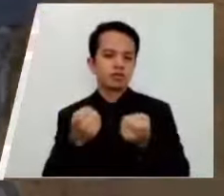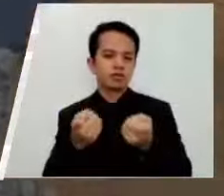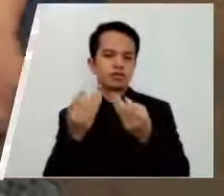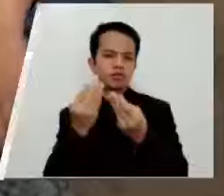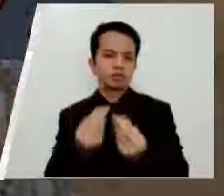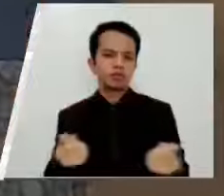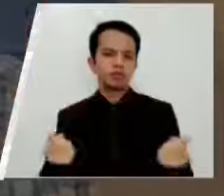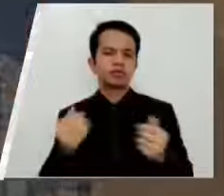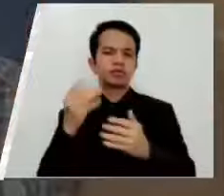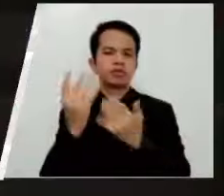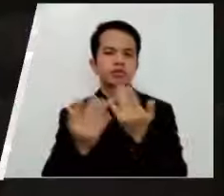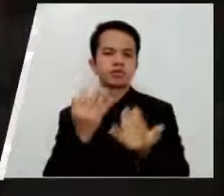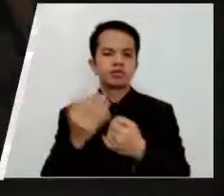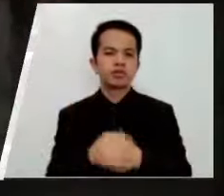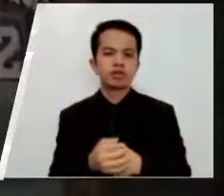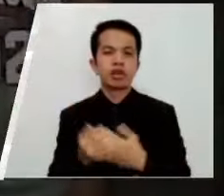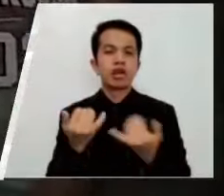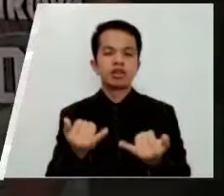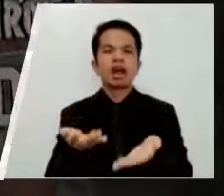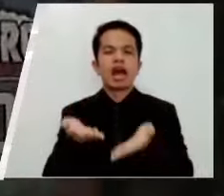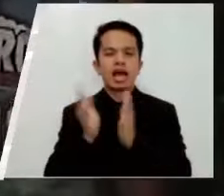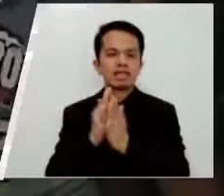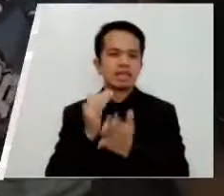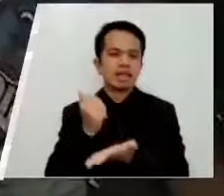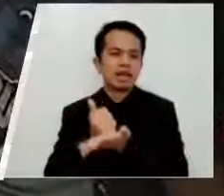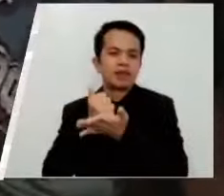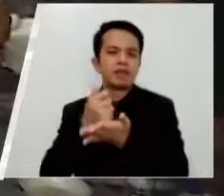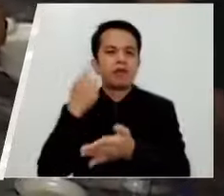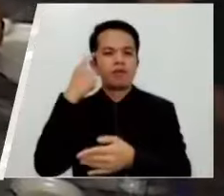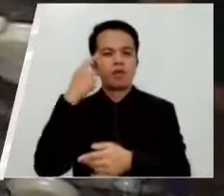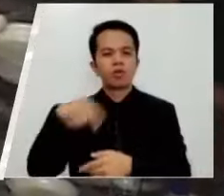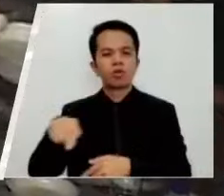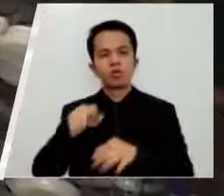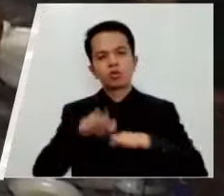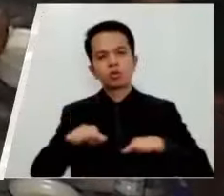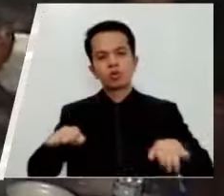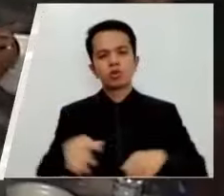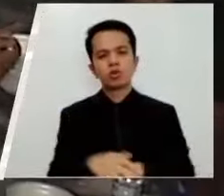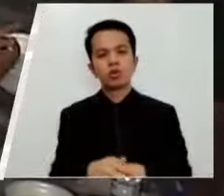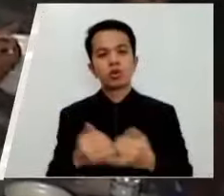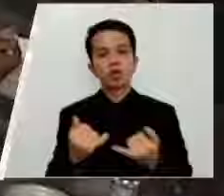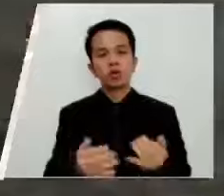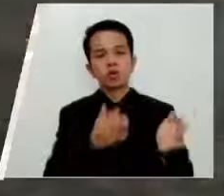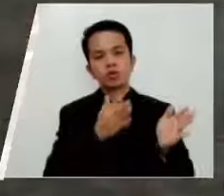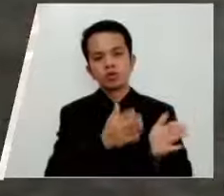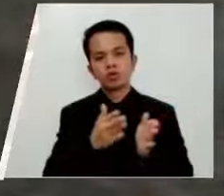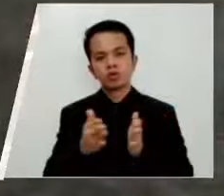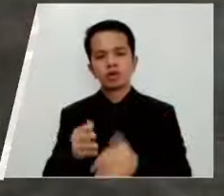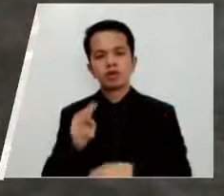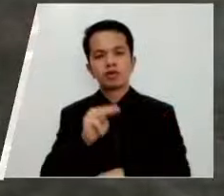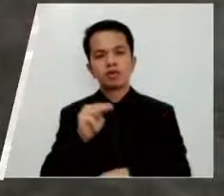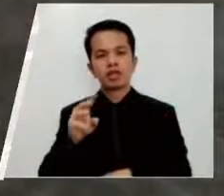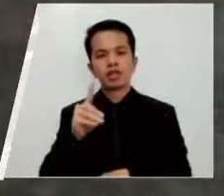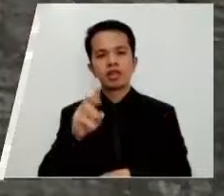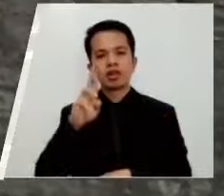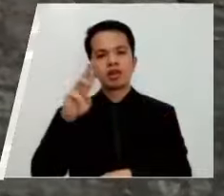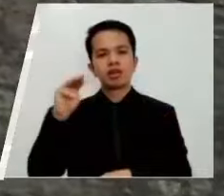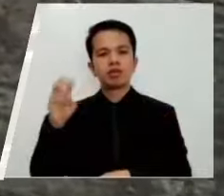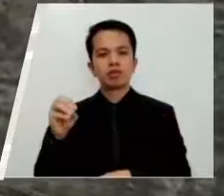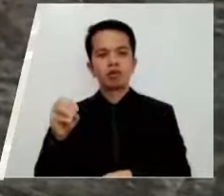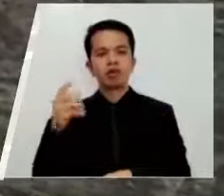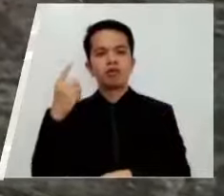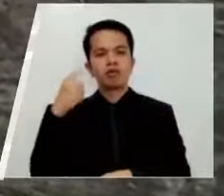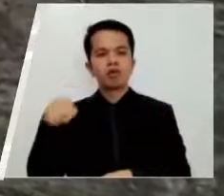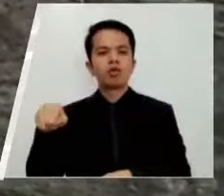mga residenteng nasunugan, lalo na para sa mga bata. Inihanda na ng Manila DRRMO ang Delpan